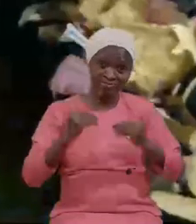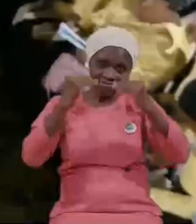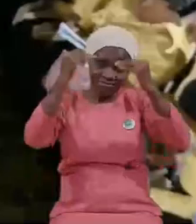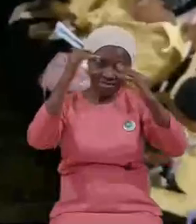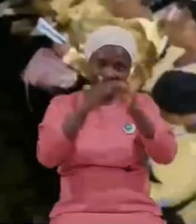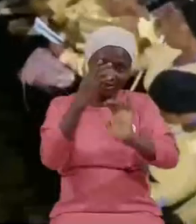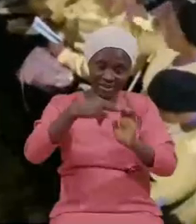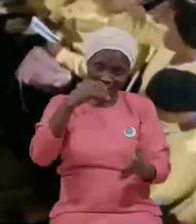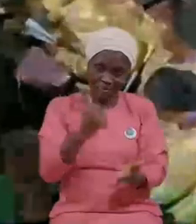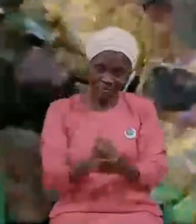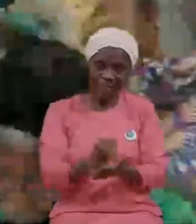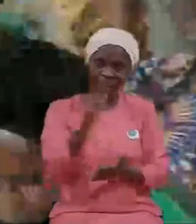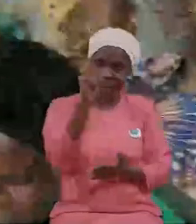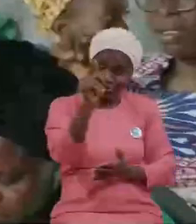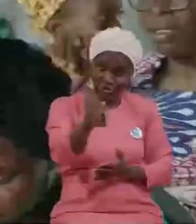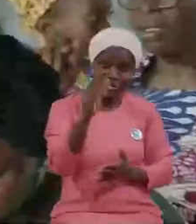Tu iras de l'avant.